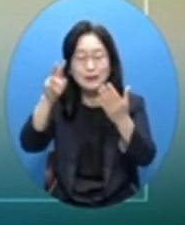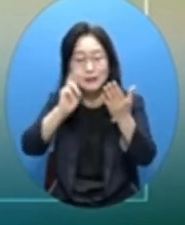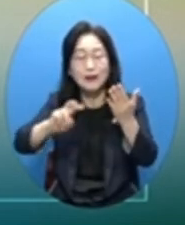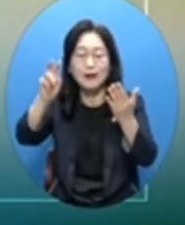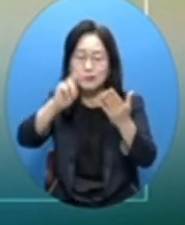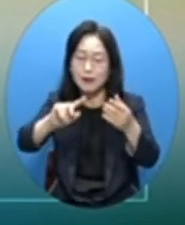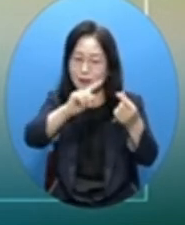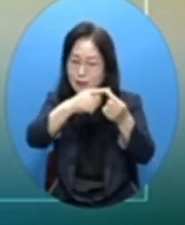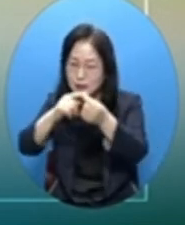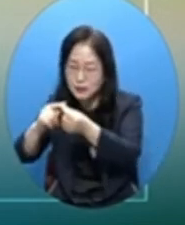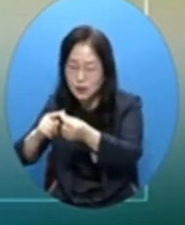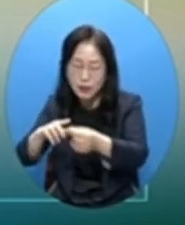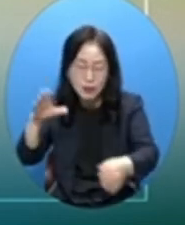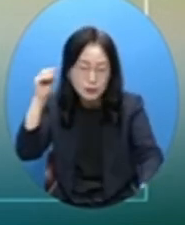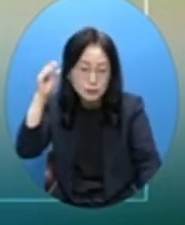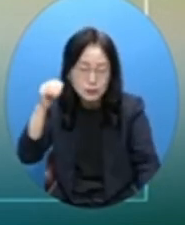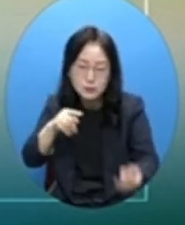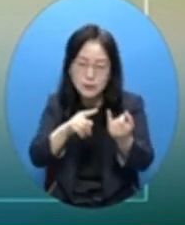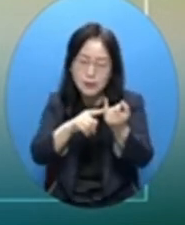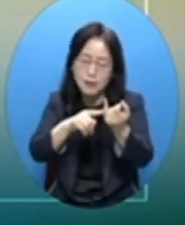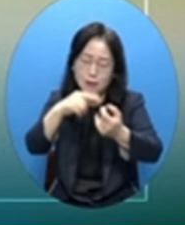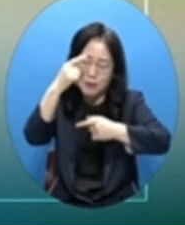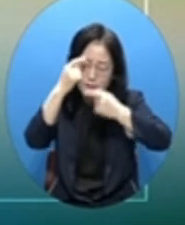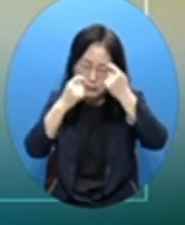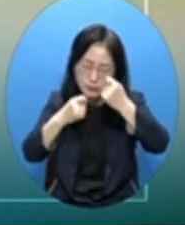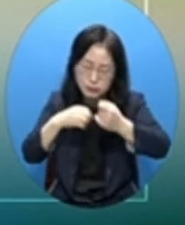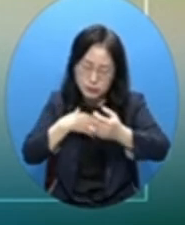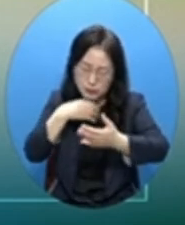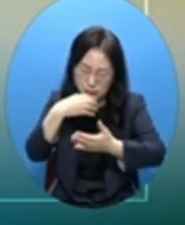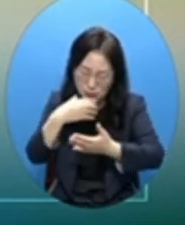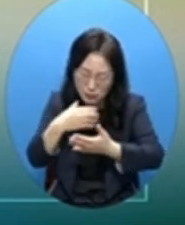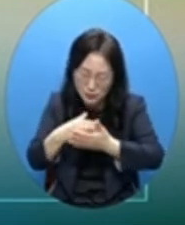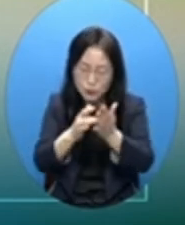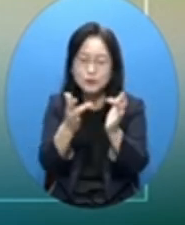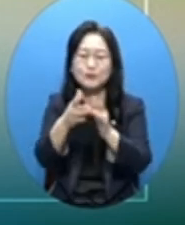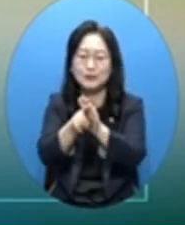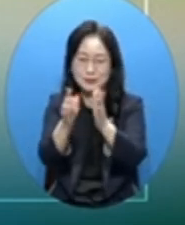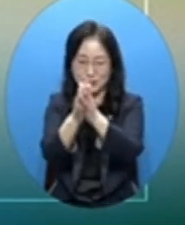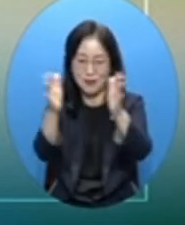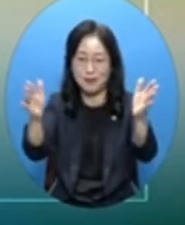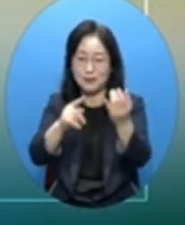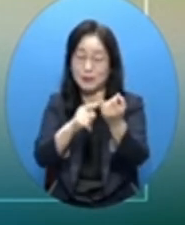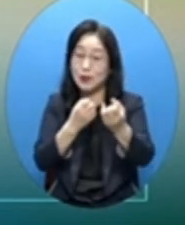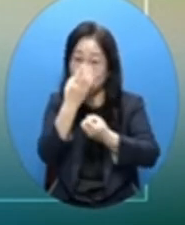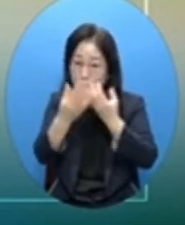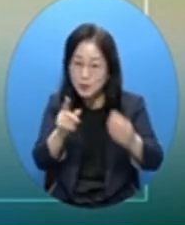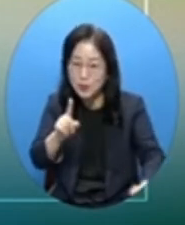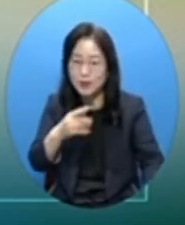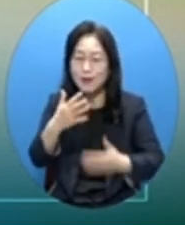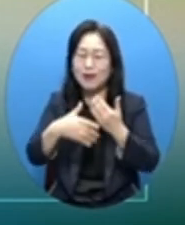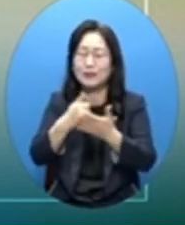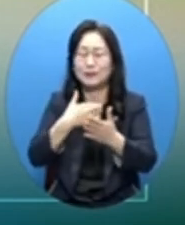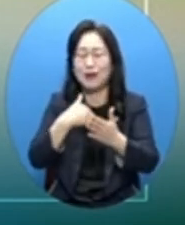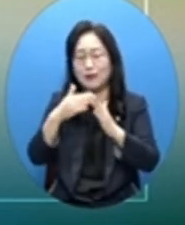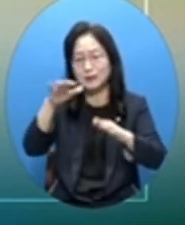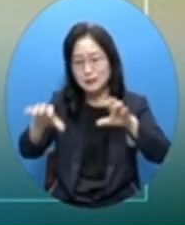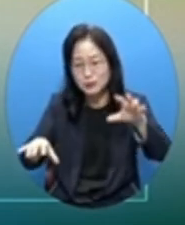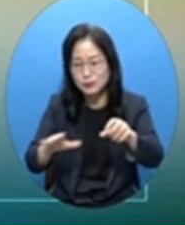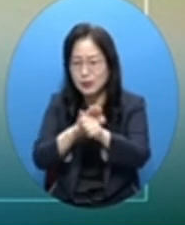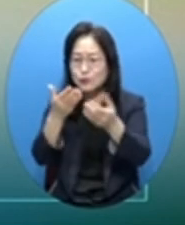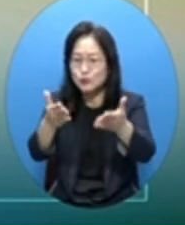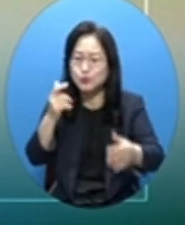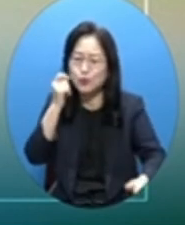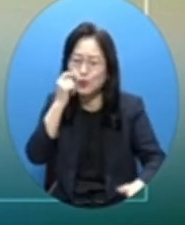찬양 가설 드리면서 눈물을 흘리며 짐을 영접합니다 이렇게 고백합니다 하나님 제가 이웃을 사랑하지 못했던